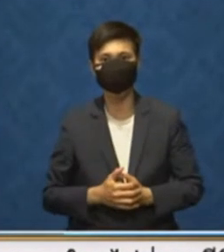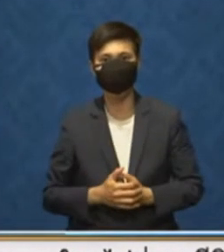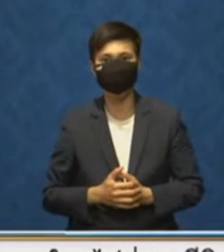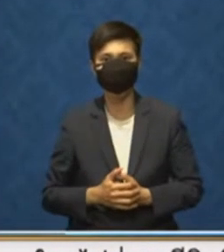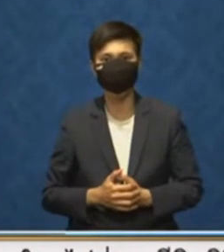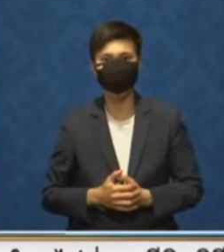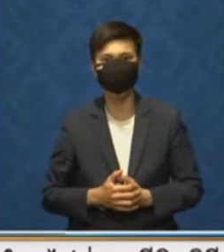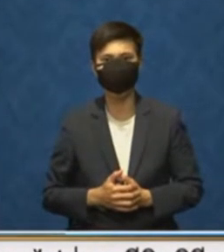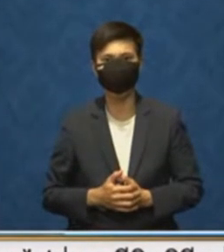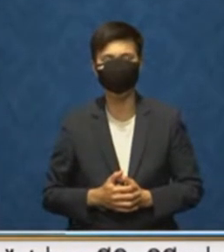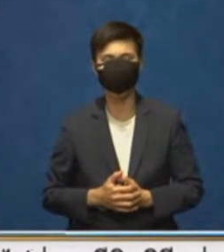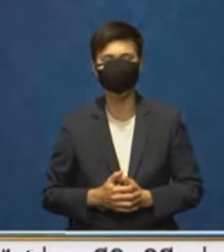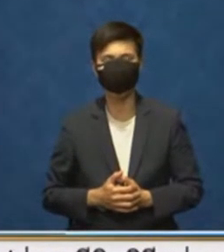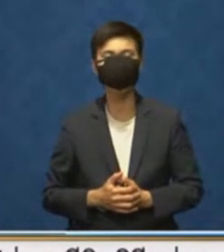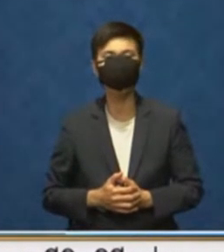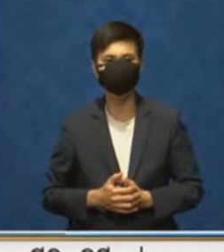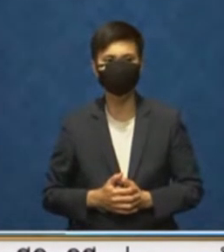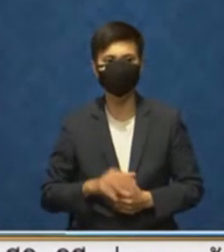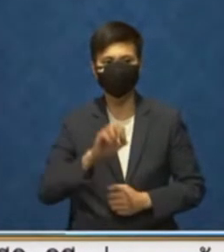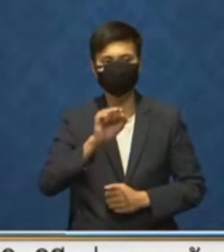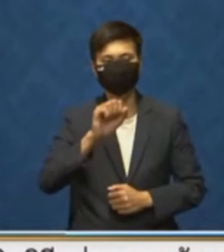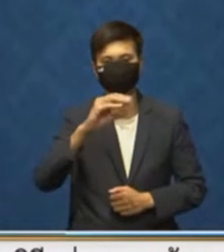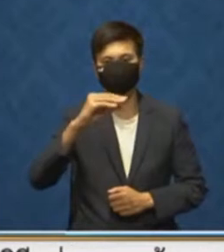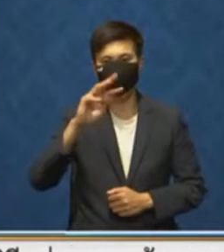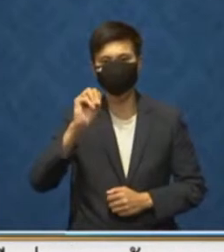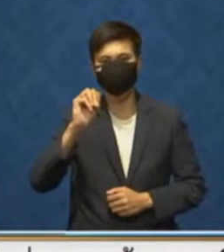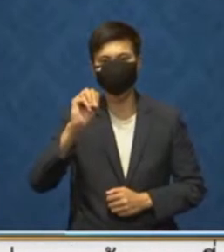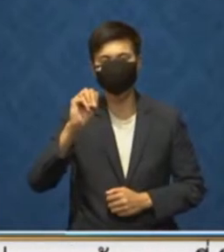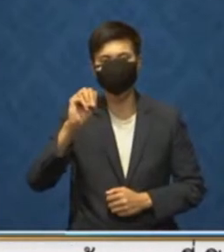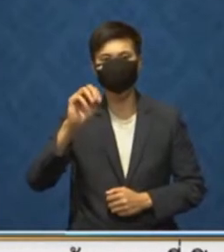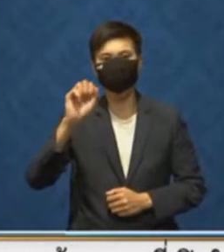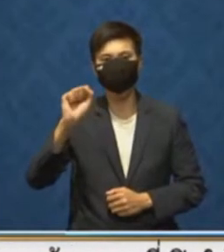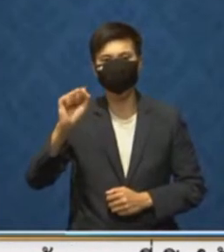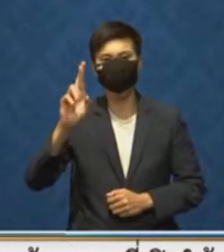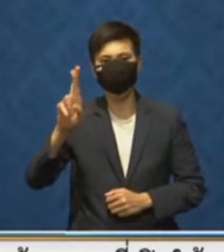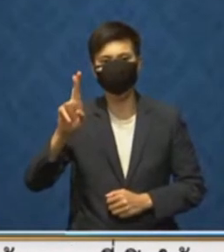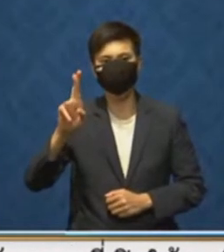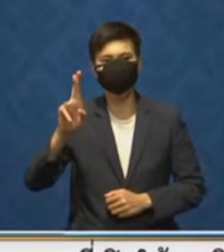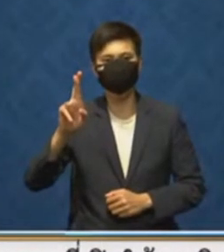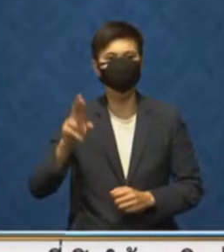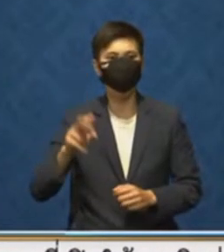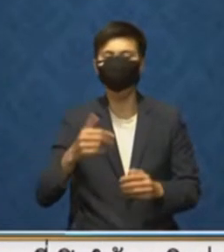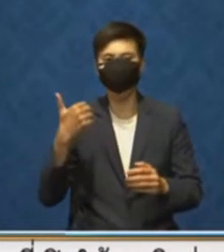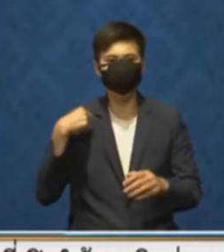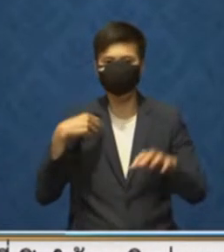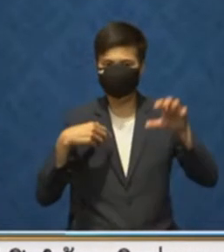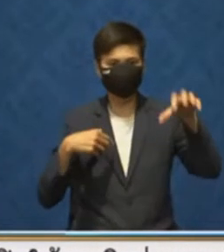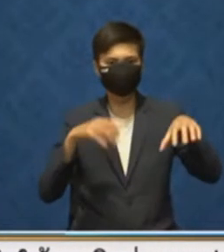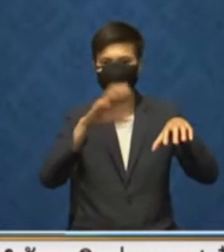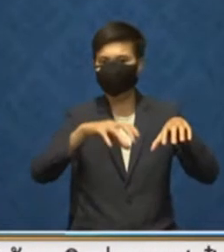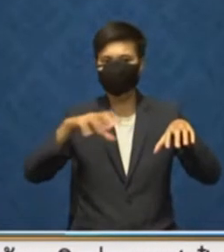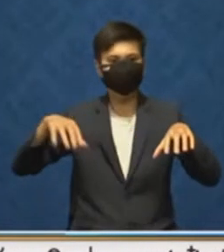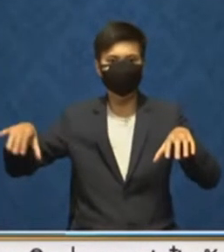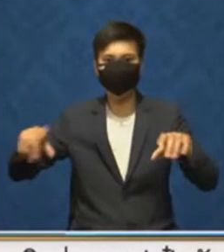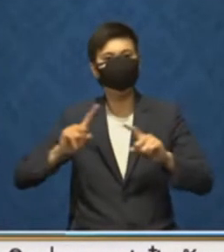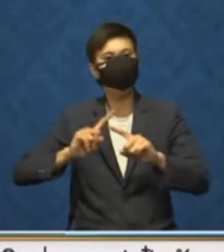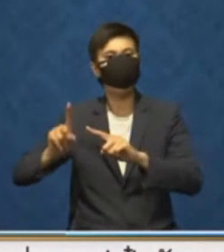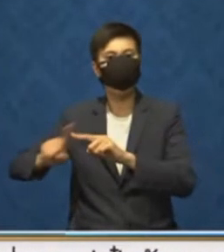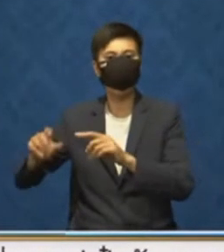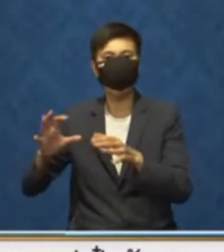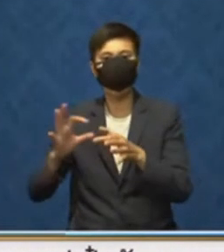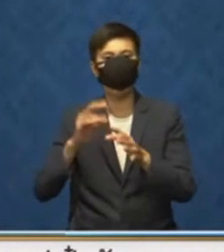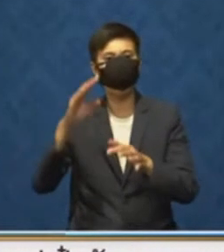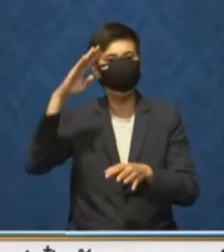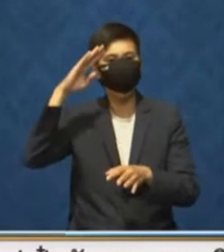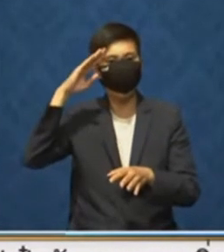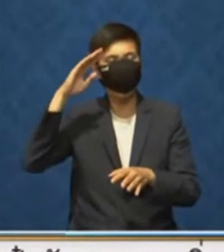ยะและสโมสรเป็นสโมสรสัญญาบัตรอีกสโมสรชั้นประทวนอีกนะครับทุกกรมฝ่ายในการมี